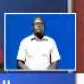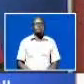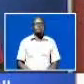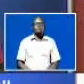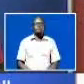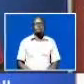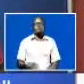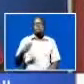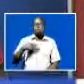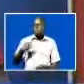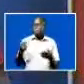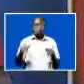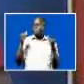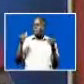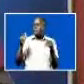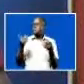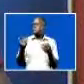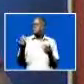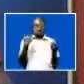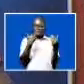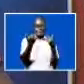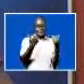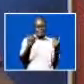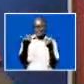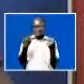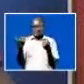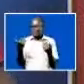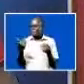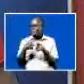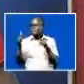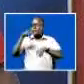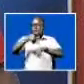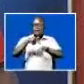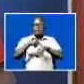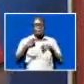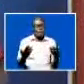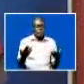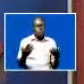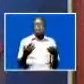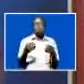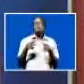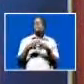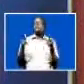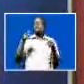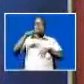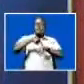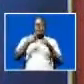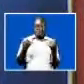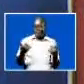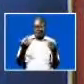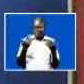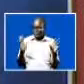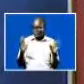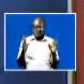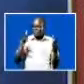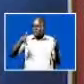Na mnajua wengi mmesubiri, mlikuwa mnaniuliza hapo katika mitandao, tunaanza saa ngapi nususi? Haya basi, muda ushafika. Na hivi leo